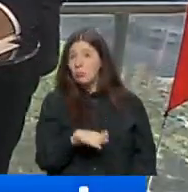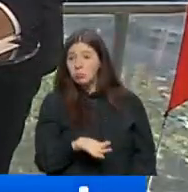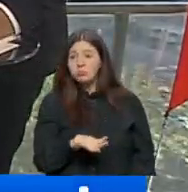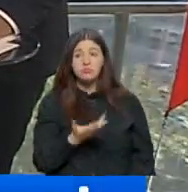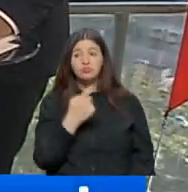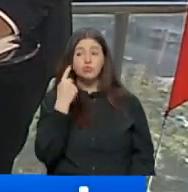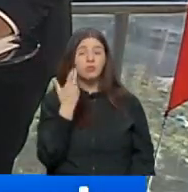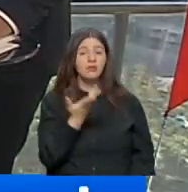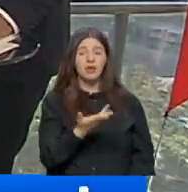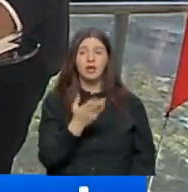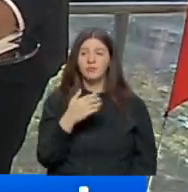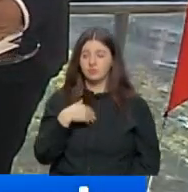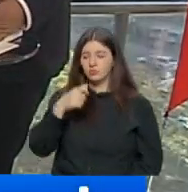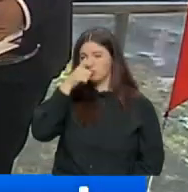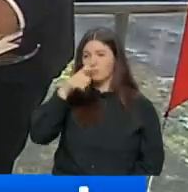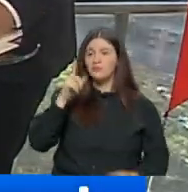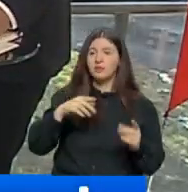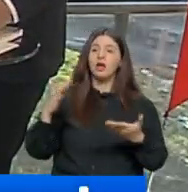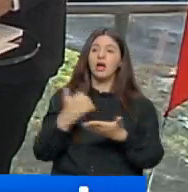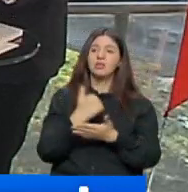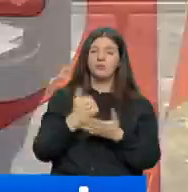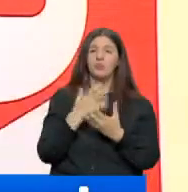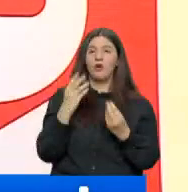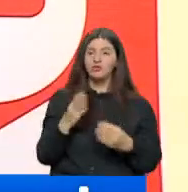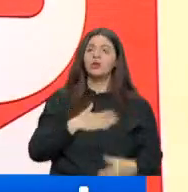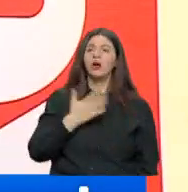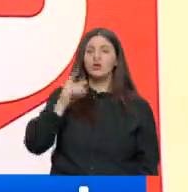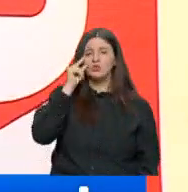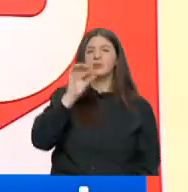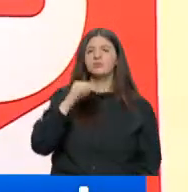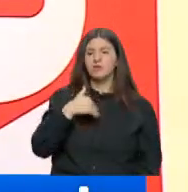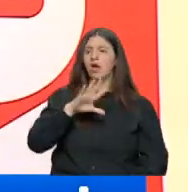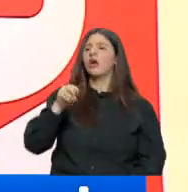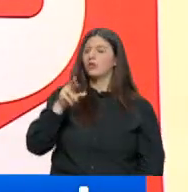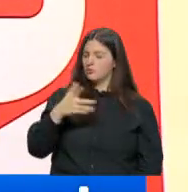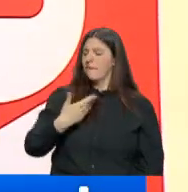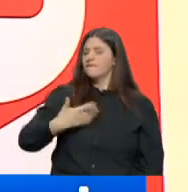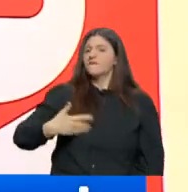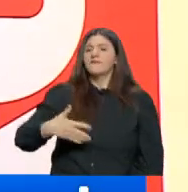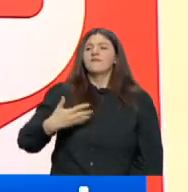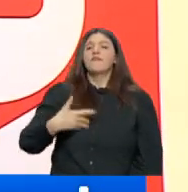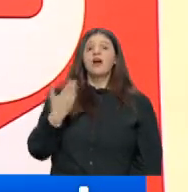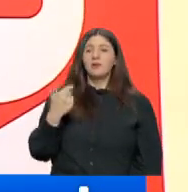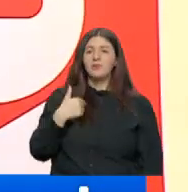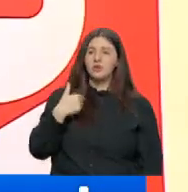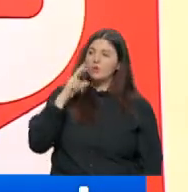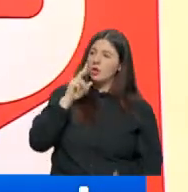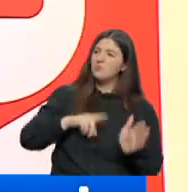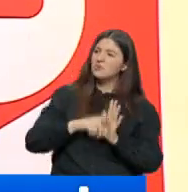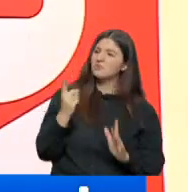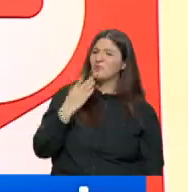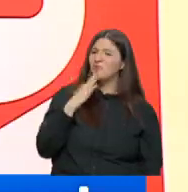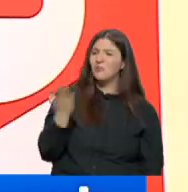Yani nedir düşünceniz? Ülkemizin bir takım kazanımları olsa kuşkusuz biz de herkes gibi seviniriz. Ama ortada bana göre bir başarı falan